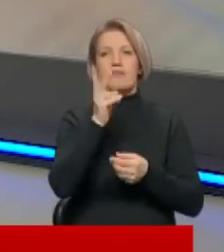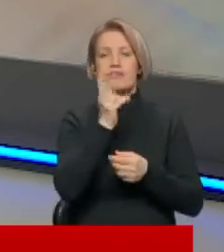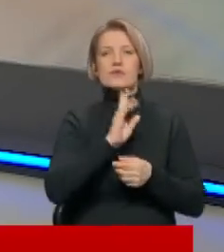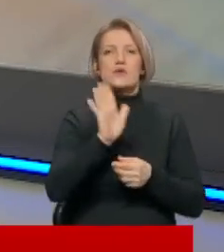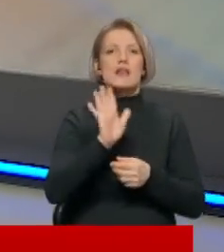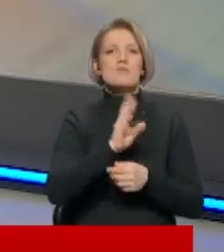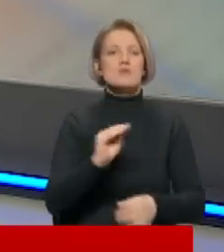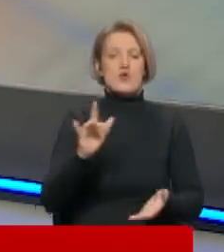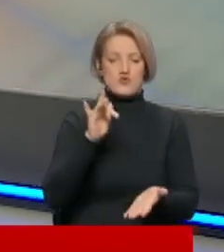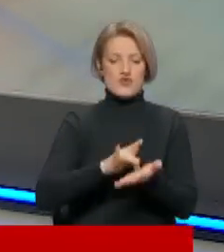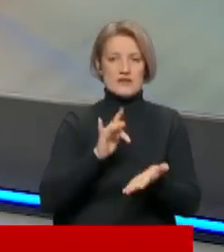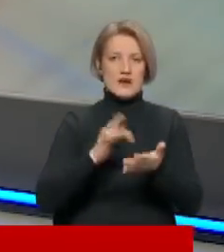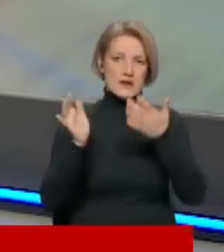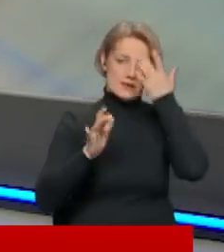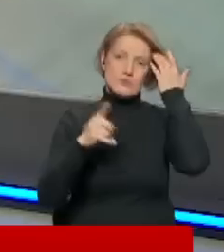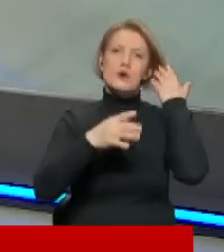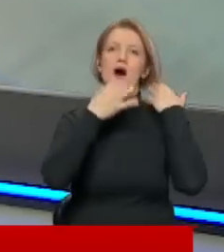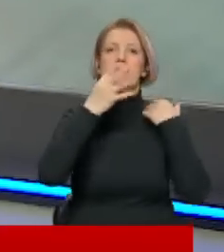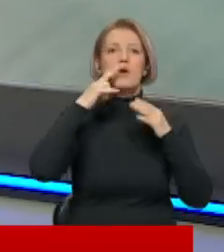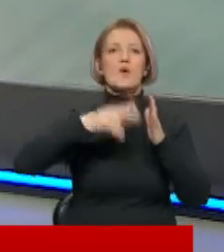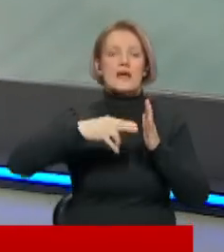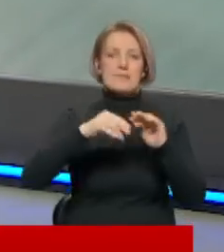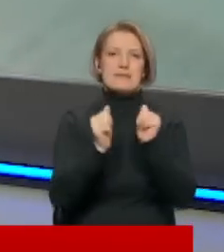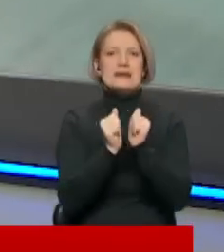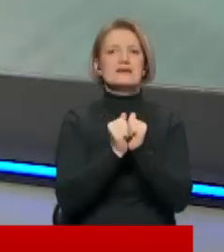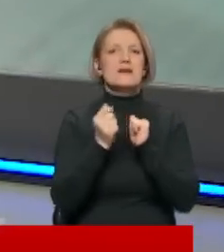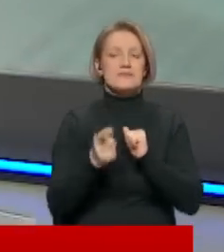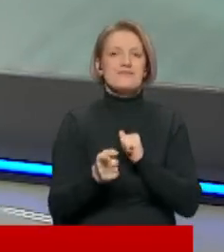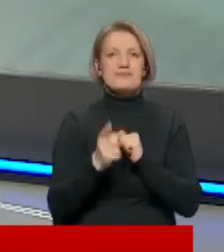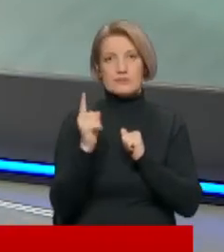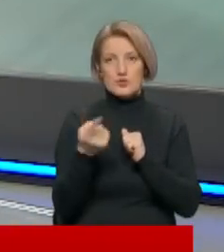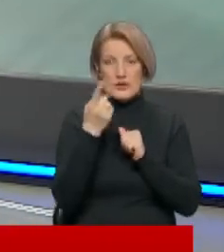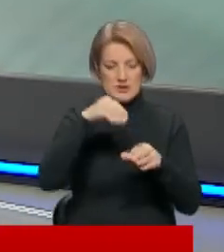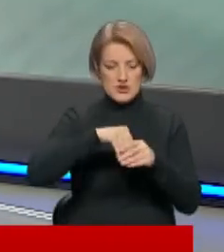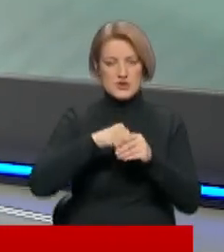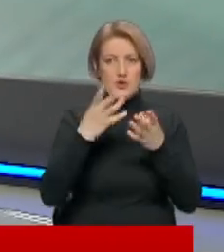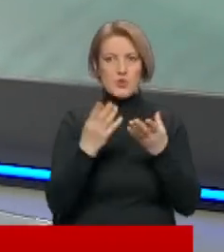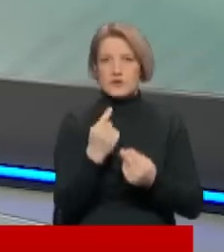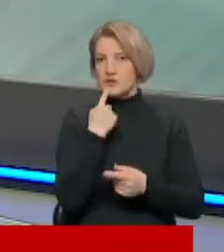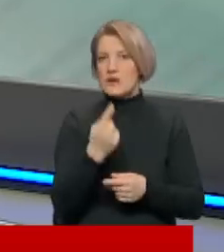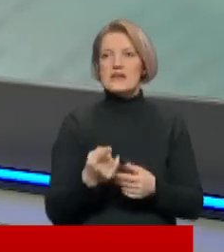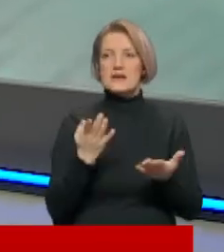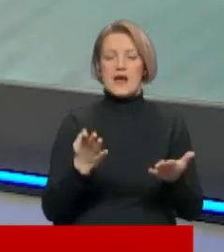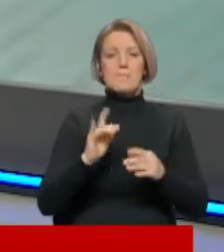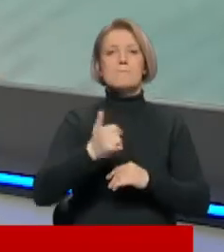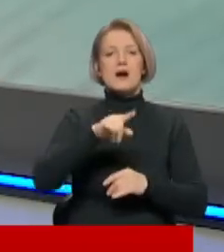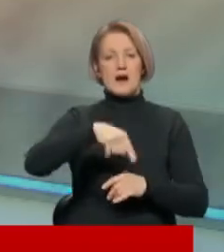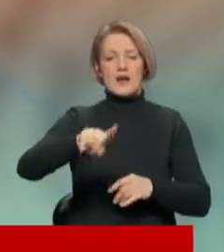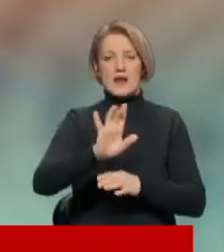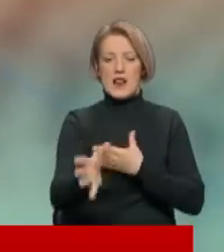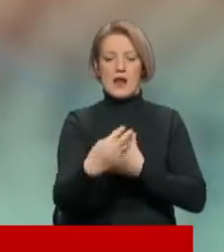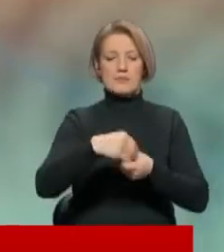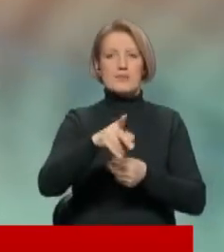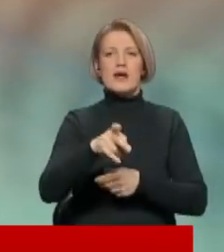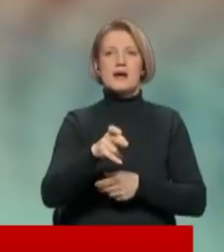250 milyon ceza geliyor hadi bu haberi de okuyalım birlikte müjdeler içinde olacağı da söylenirken marketleri de